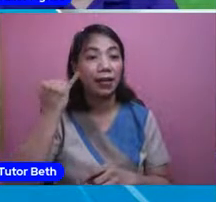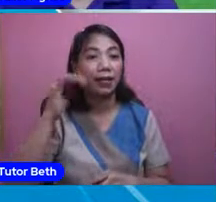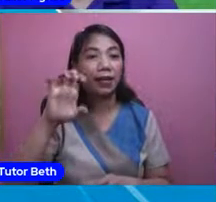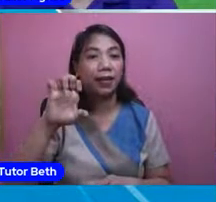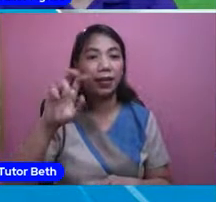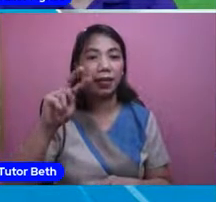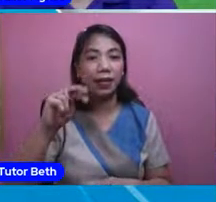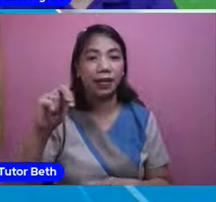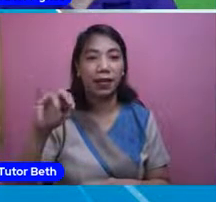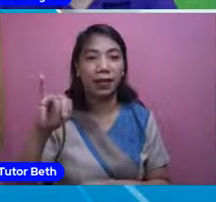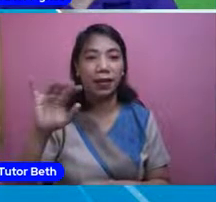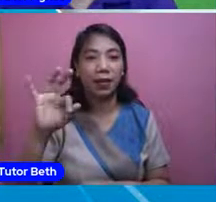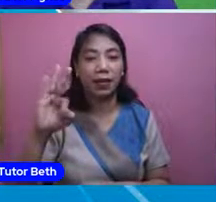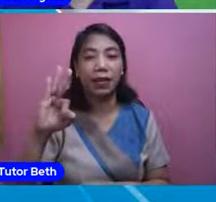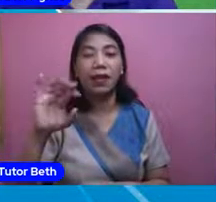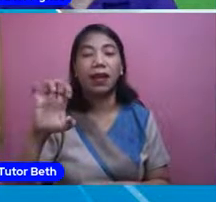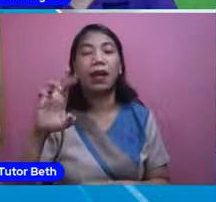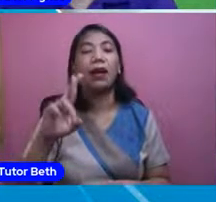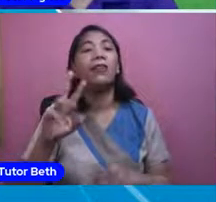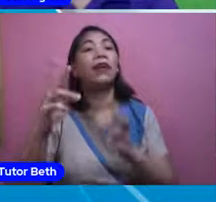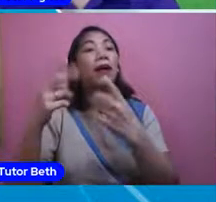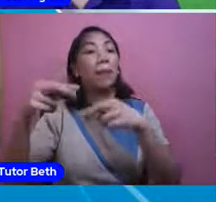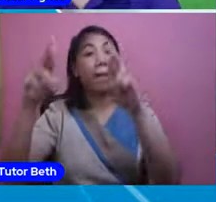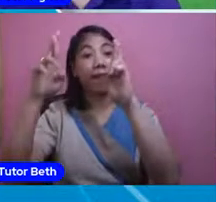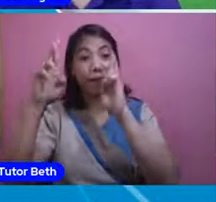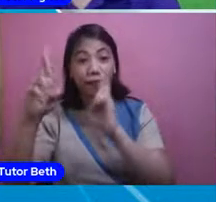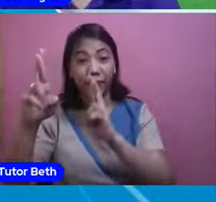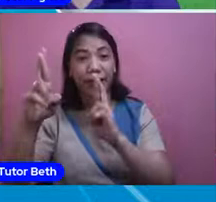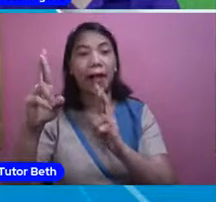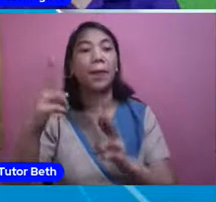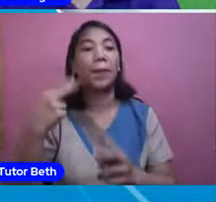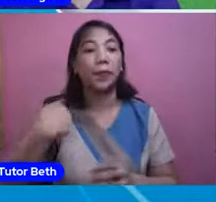nire-respeto namin ang isa't isa.